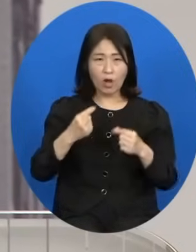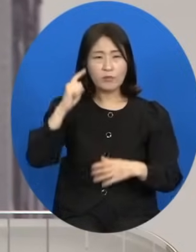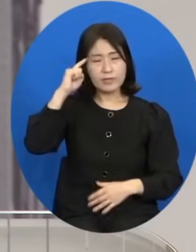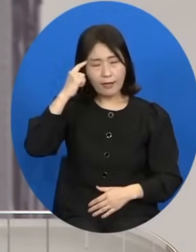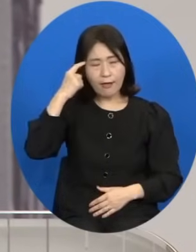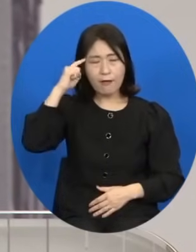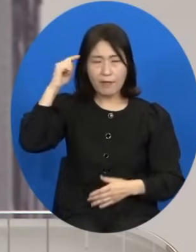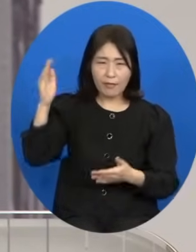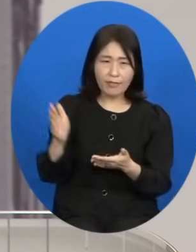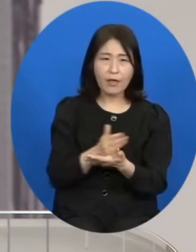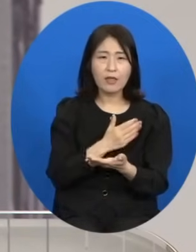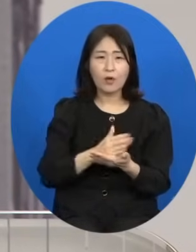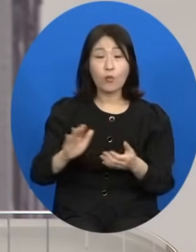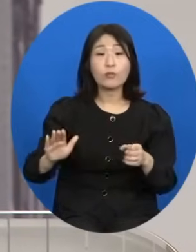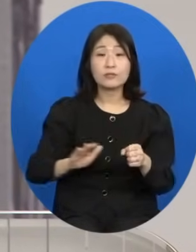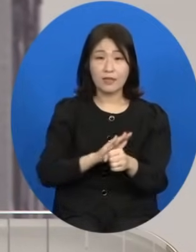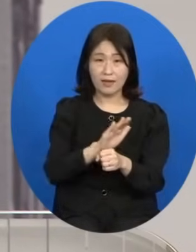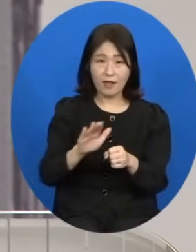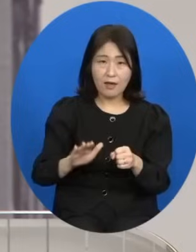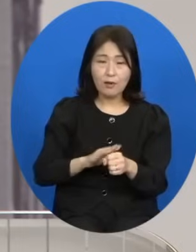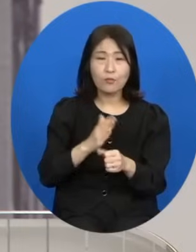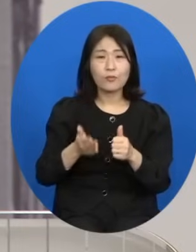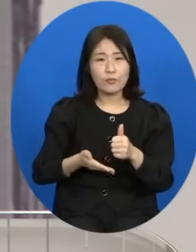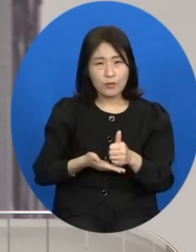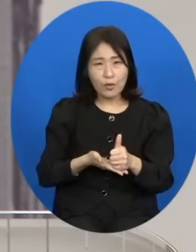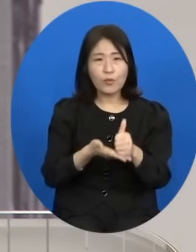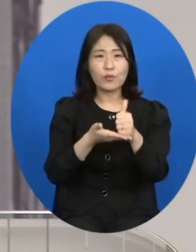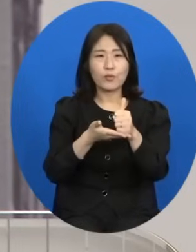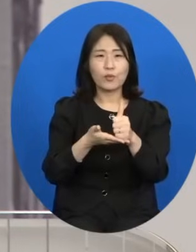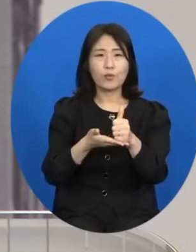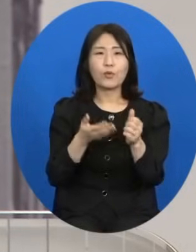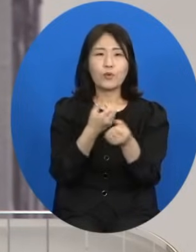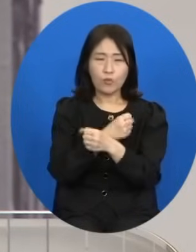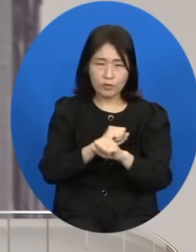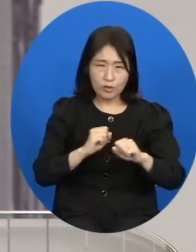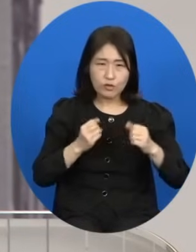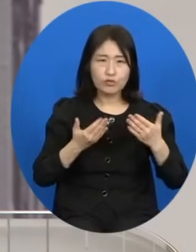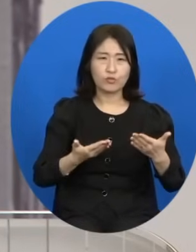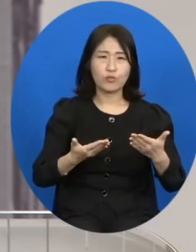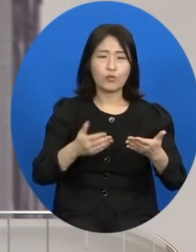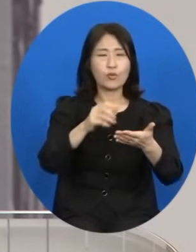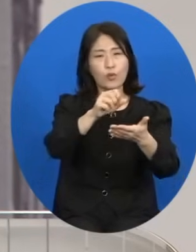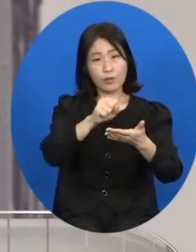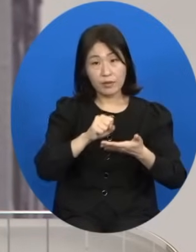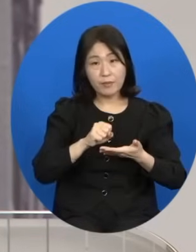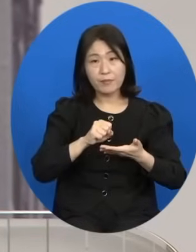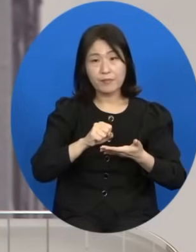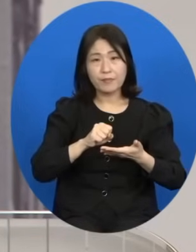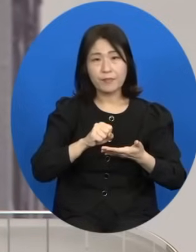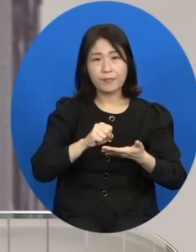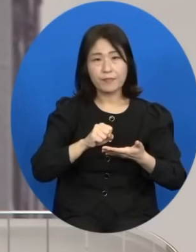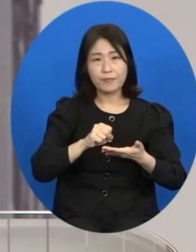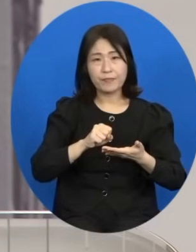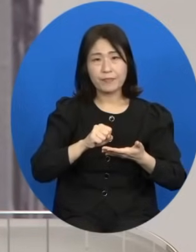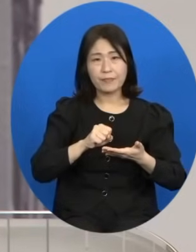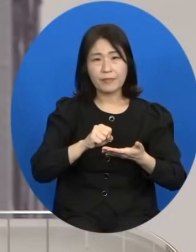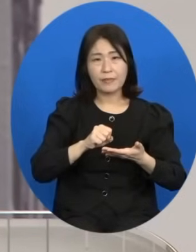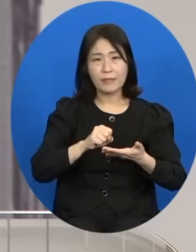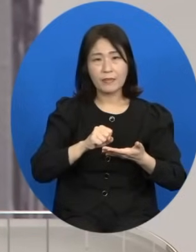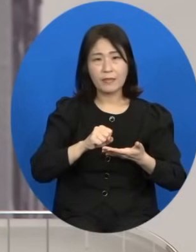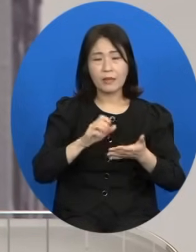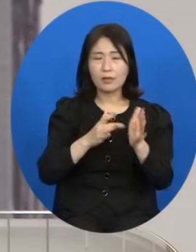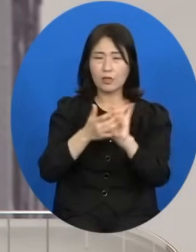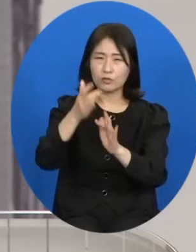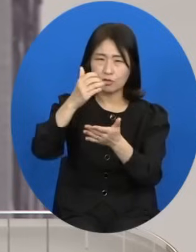판단하고 사랑하고 섬기고 용서하고 용하고 그렇게 닮아가는